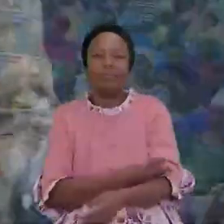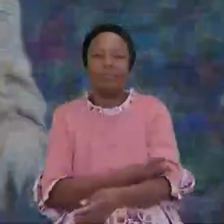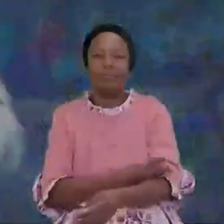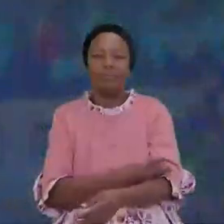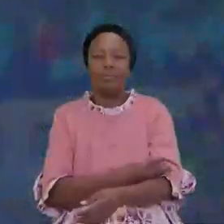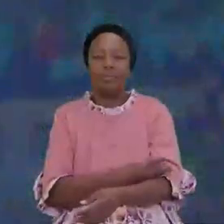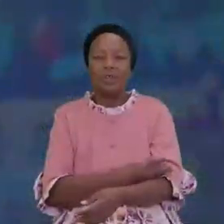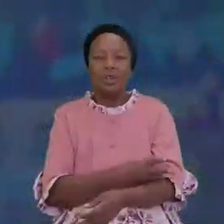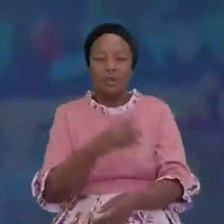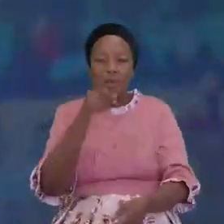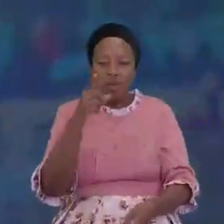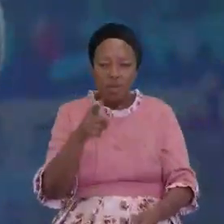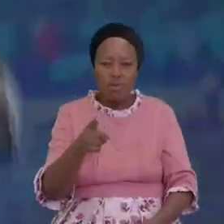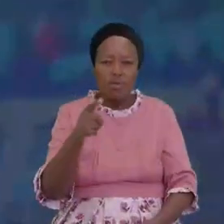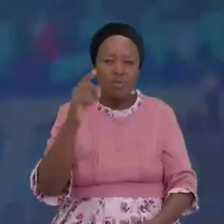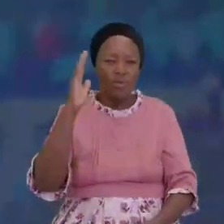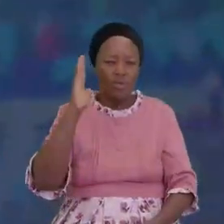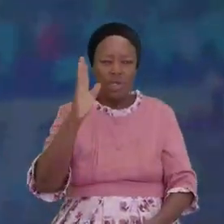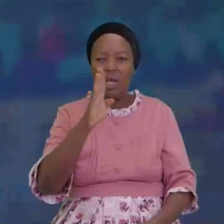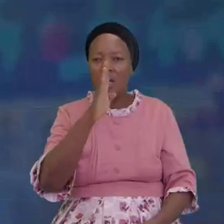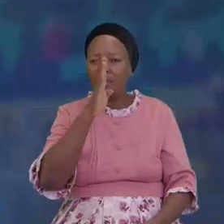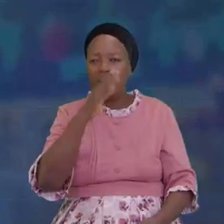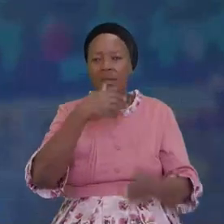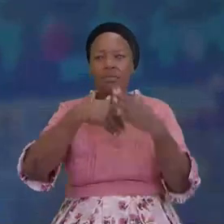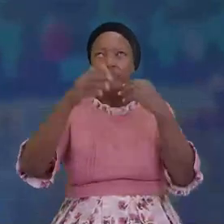Si tu reviens au Tout-Puissant,